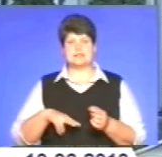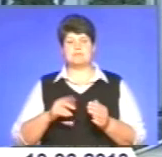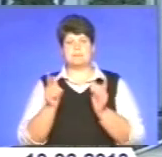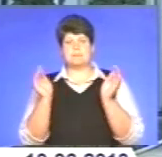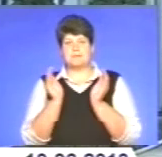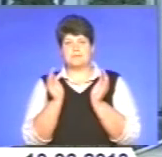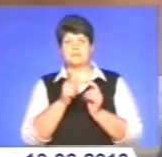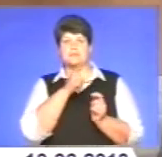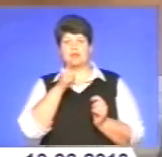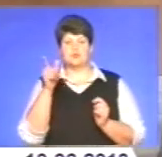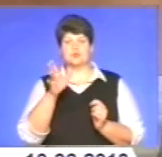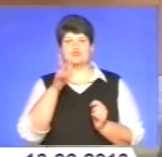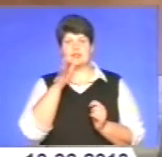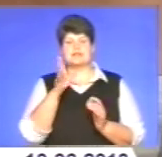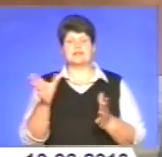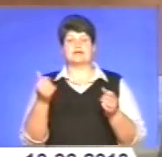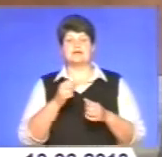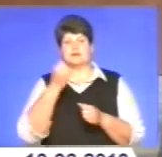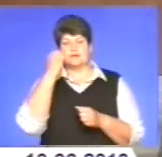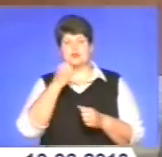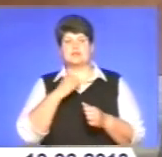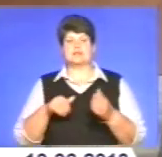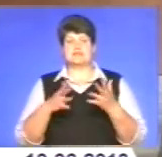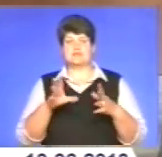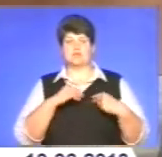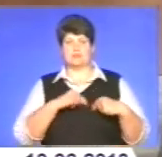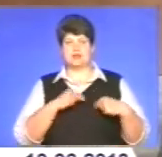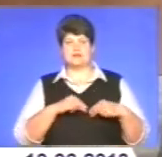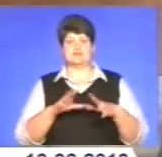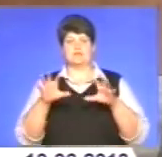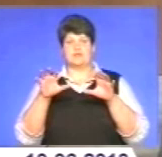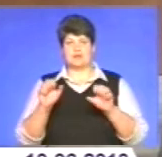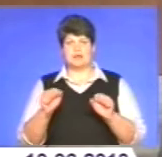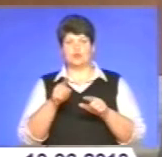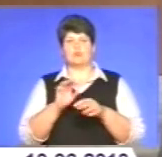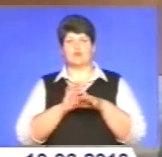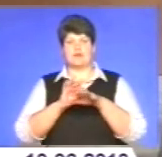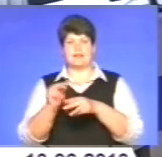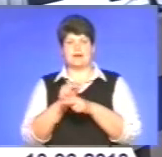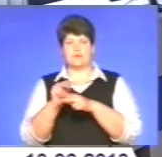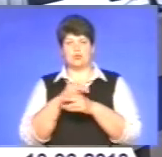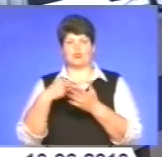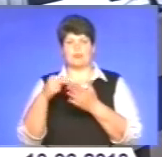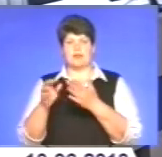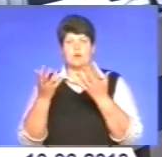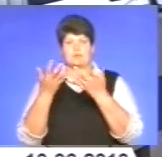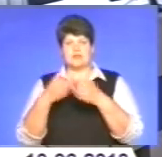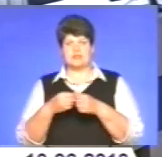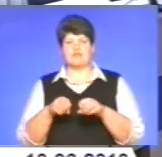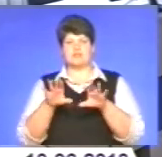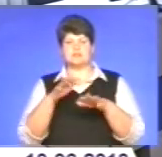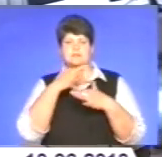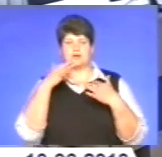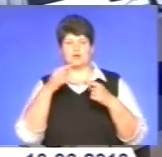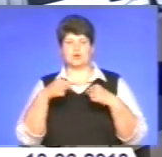період часу, завдяки співпраці всіх гілок влади Чортківщини, тут провели ремонт, закупили обладнання, вирішили ряд